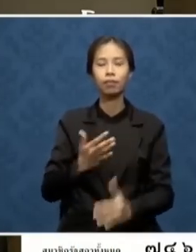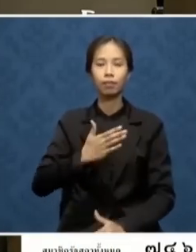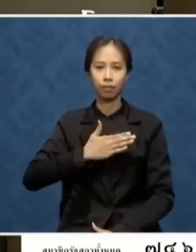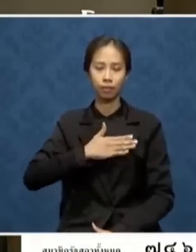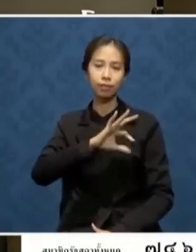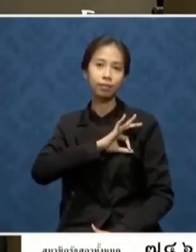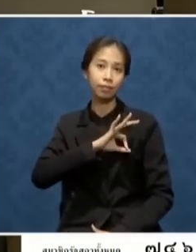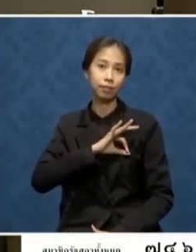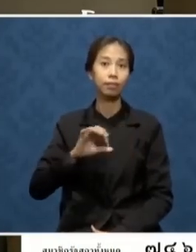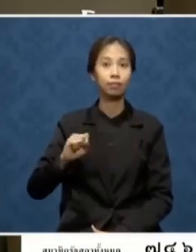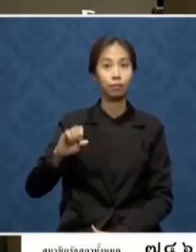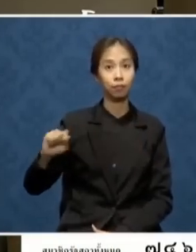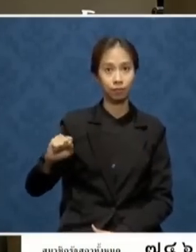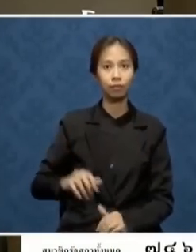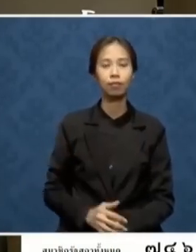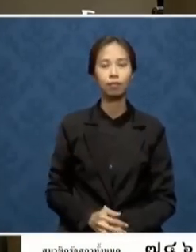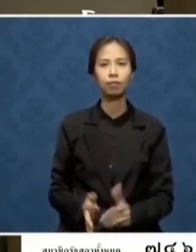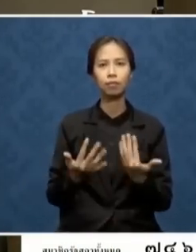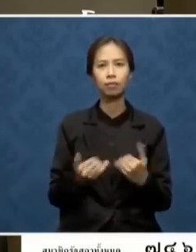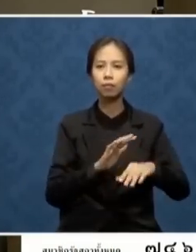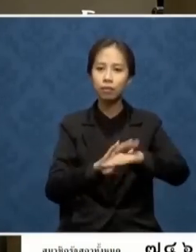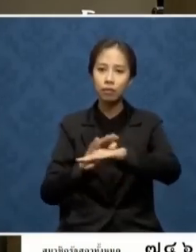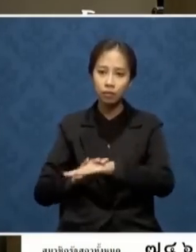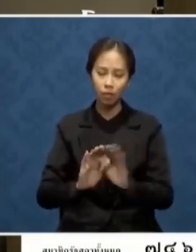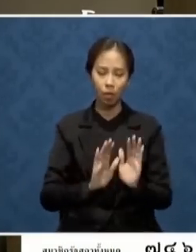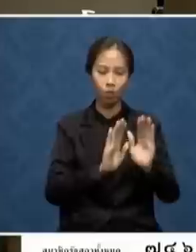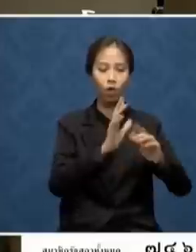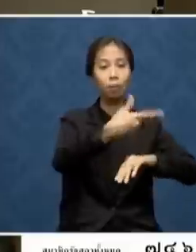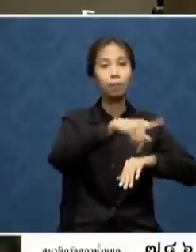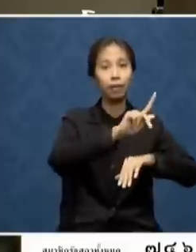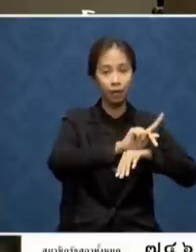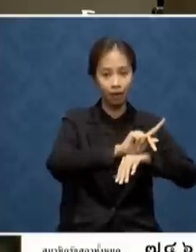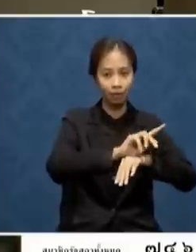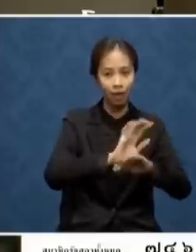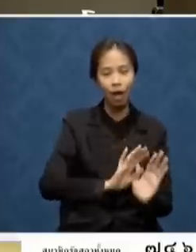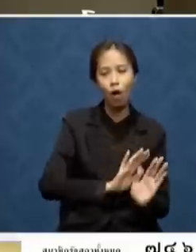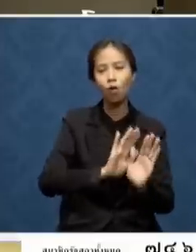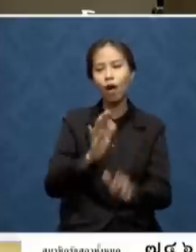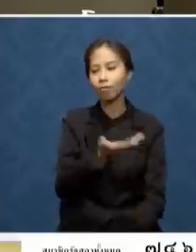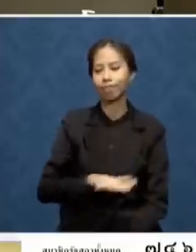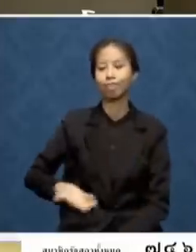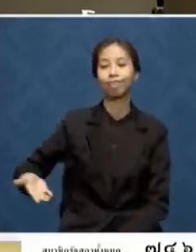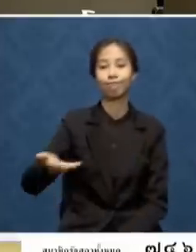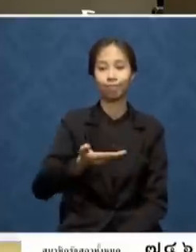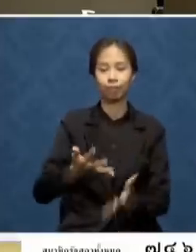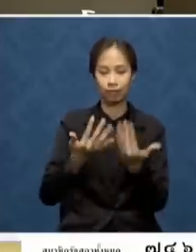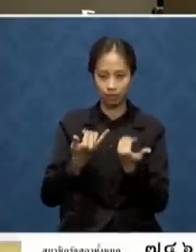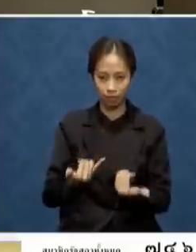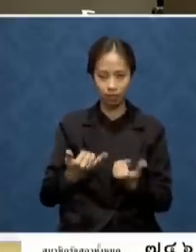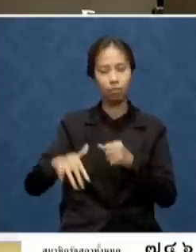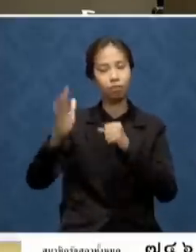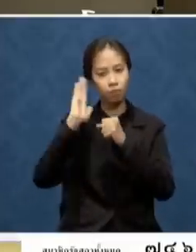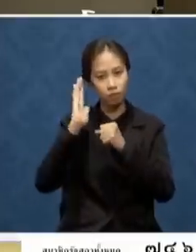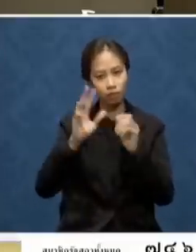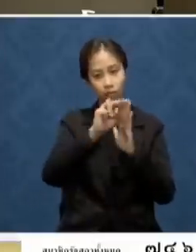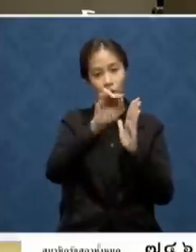รัฐสภาดิฉันต้องขอย้ำเตือนผ่านท่านประธานนะคะไปยังทุกท่านที่อยู่ในที่นี้ว่าการแถลงนโยบายนั้นมี